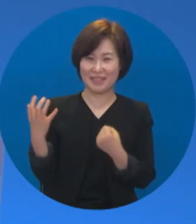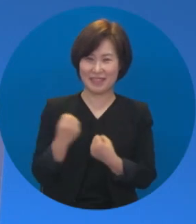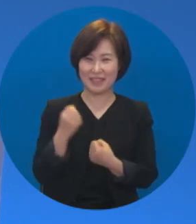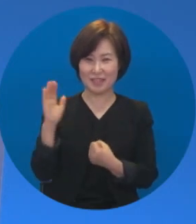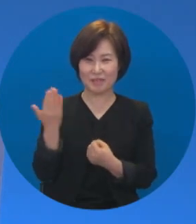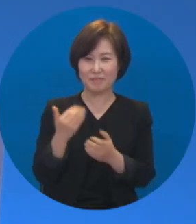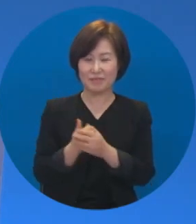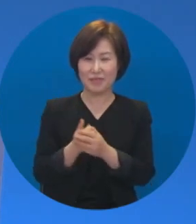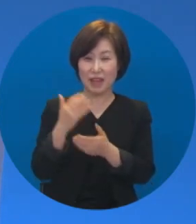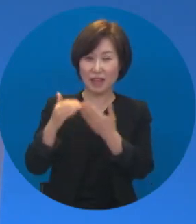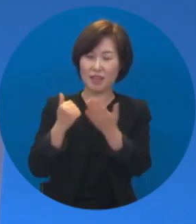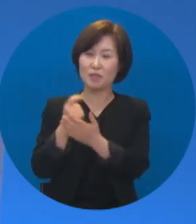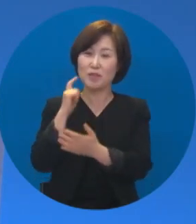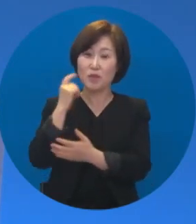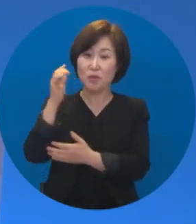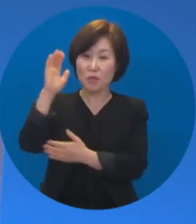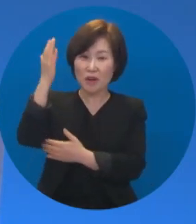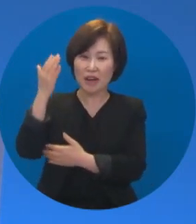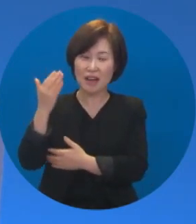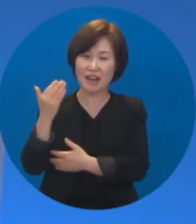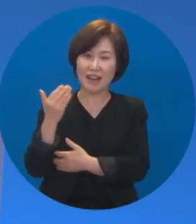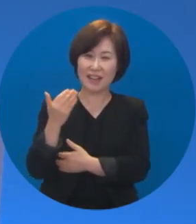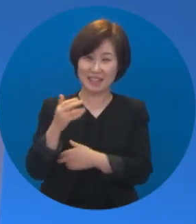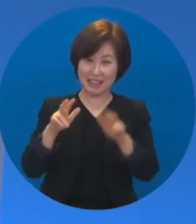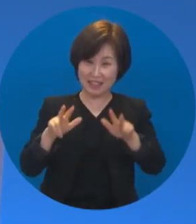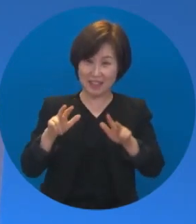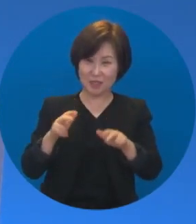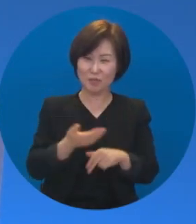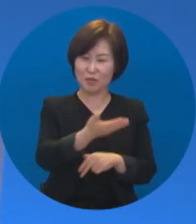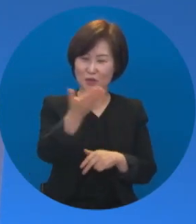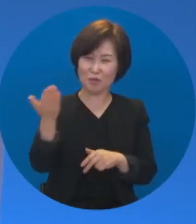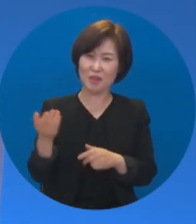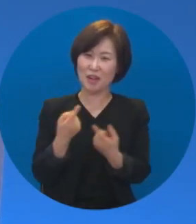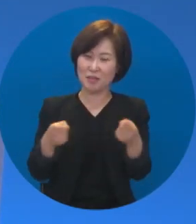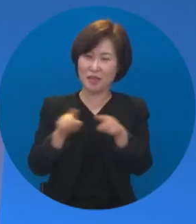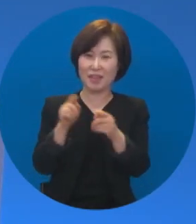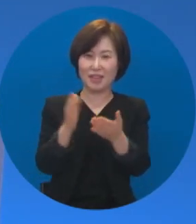역사하신 하나님의 영광을 저는 오늘 여러분들에게 나누고 싶습니다.